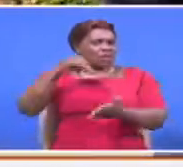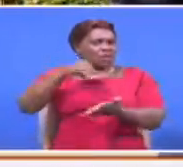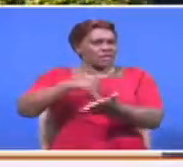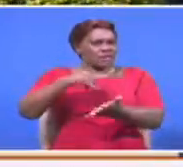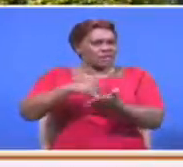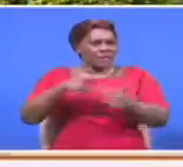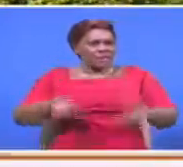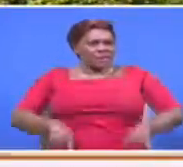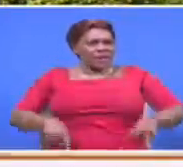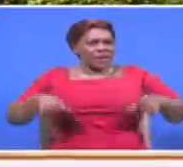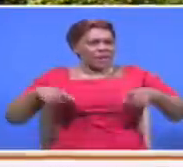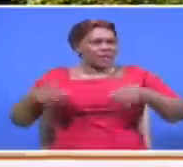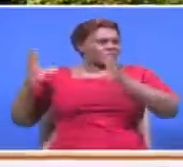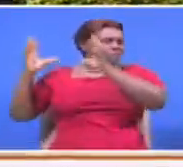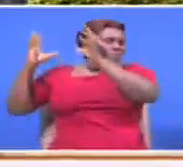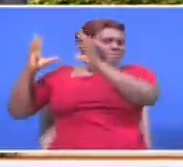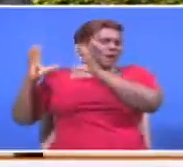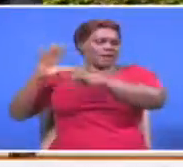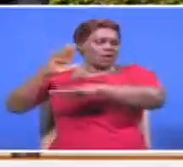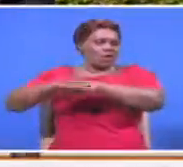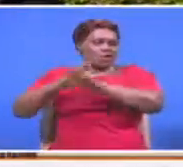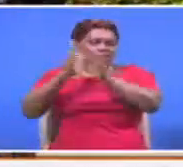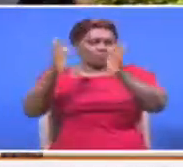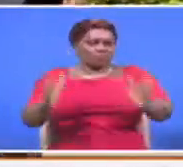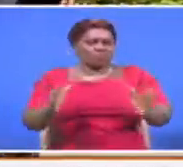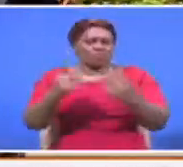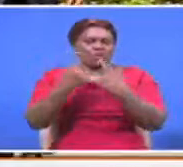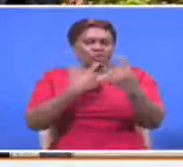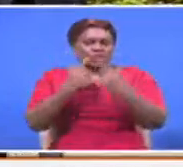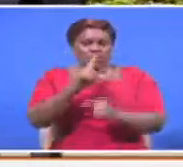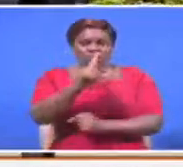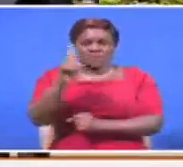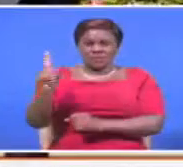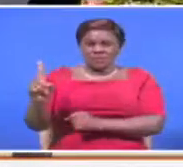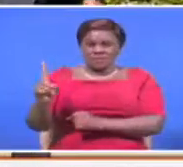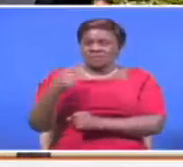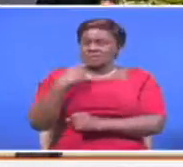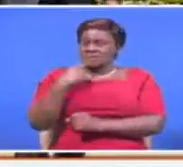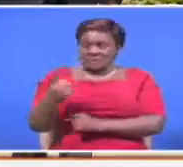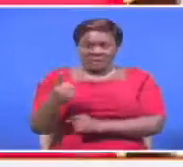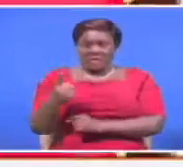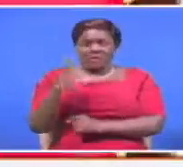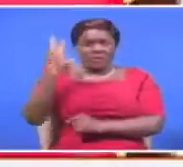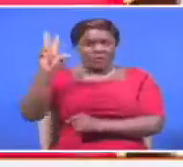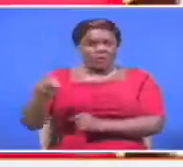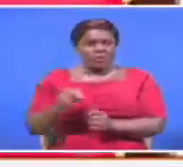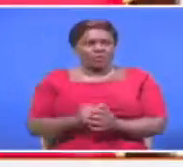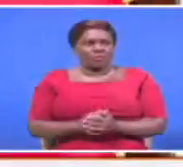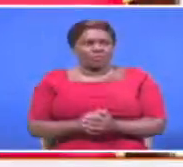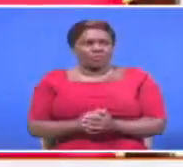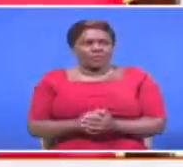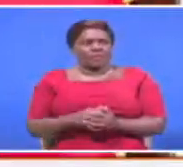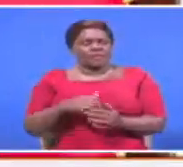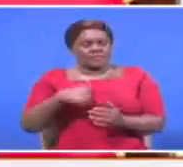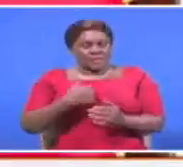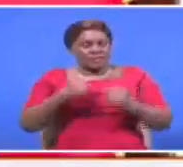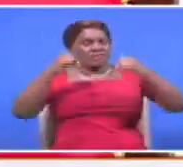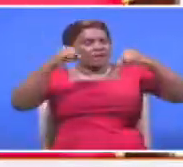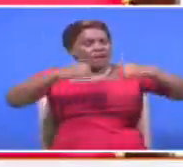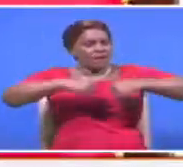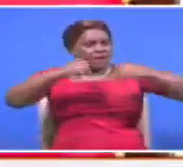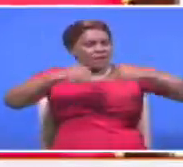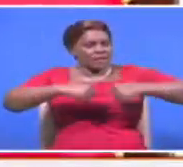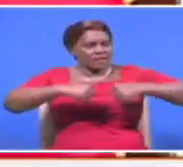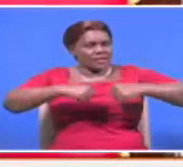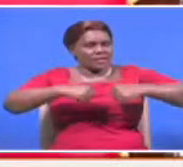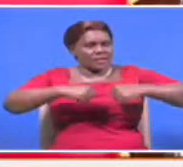kwa swala la gharama ya juu ya maisha kwenye meza mazungumzo, kila mmoja kivuta upande wake. We are generally in agreement